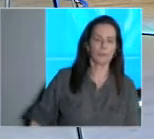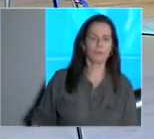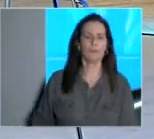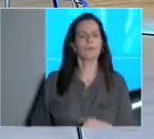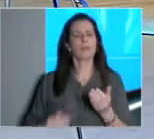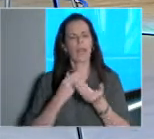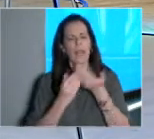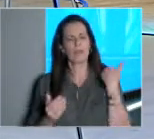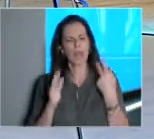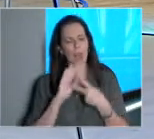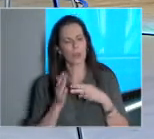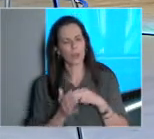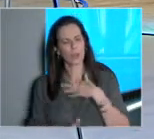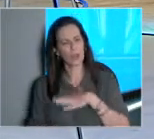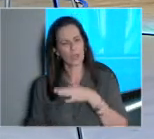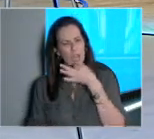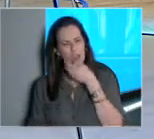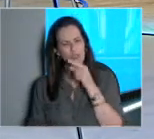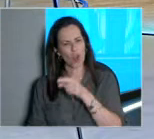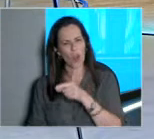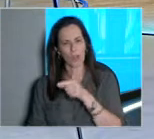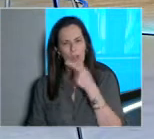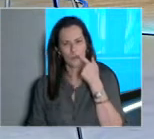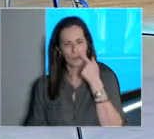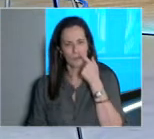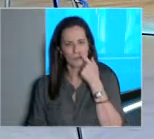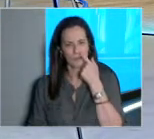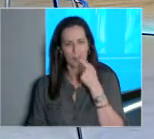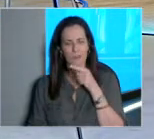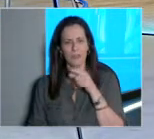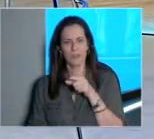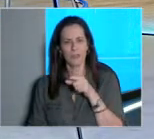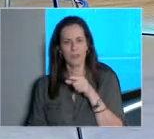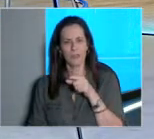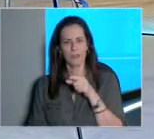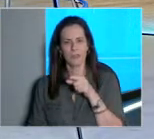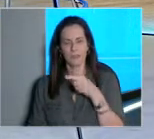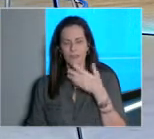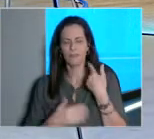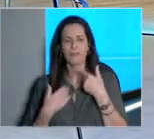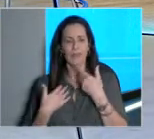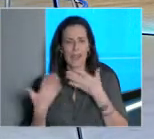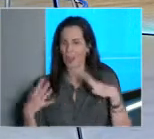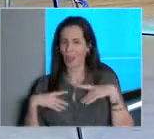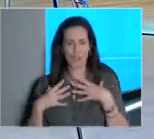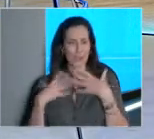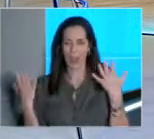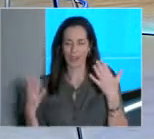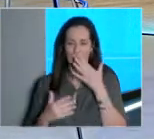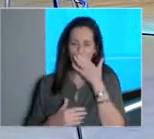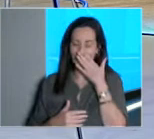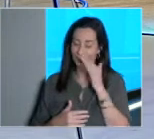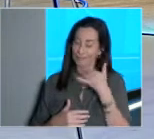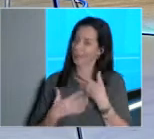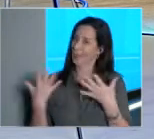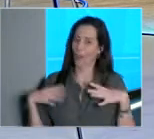מה? לפני הפוליטיקה, אני רוצה לשאול אותך, האם, כמו שאומרים, הלך לך על החופש הגדול? כן, די